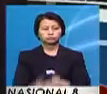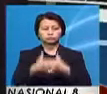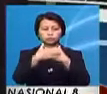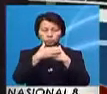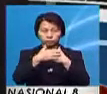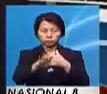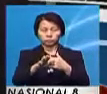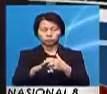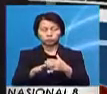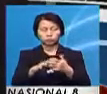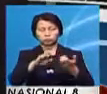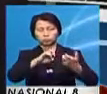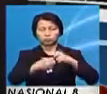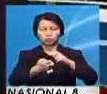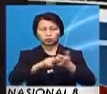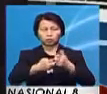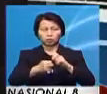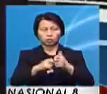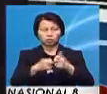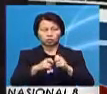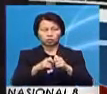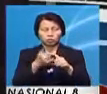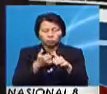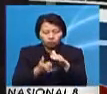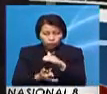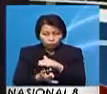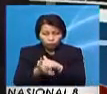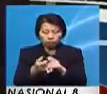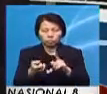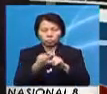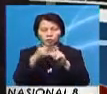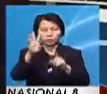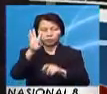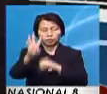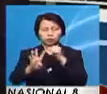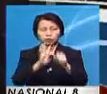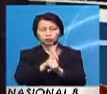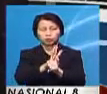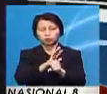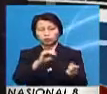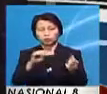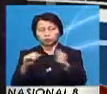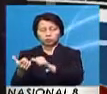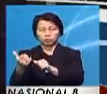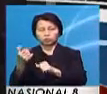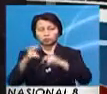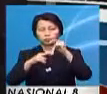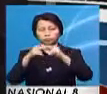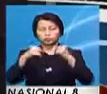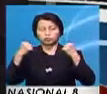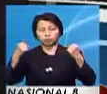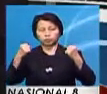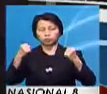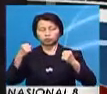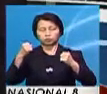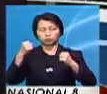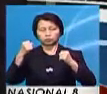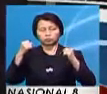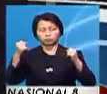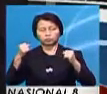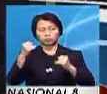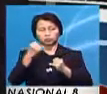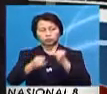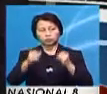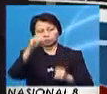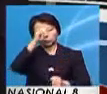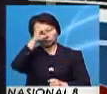Selepas dipalit kontroversi pendopan dan digantung 4 tahun oleh Persekutuan Bina Badan Malaysia hujung tahun lalu,